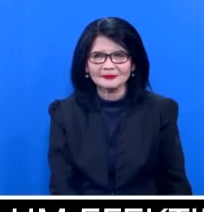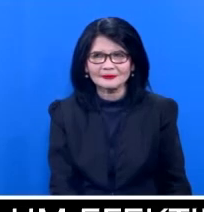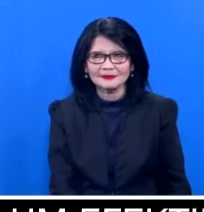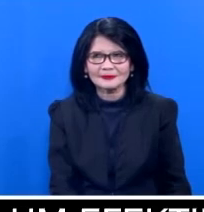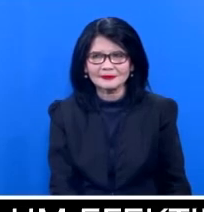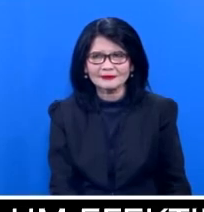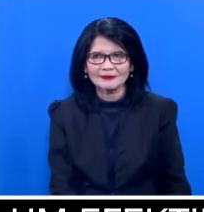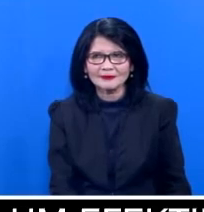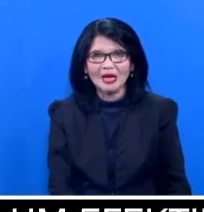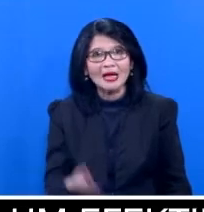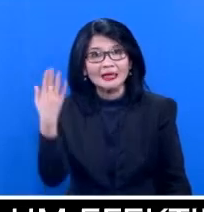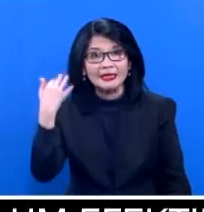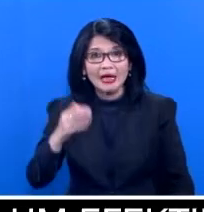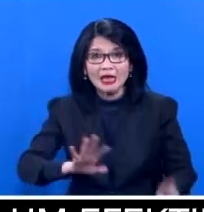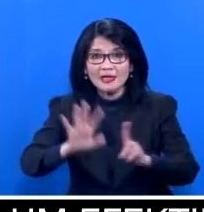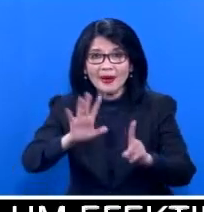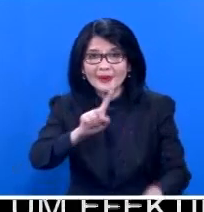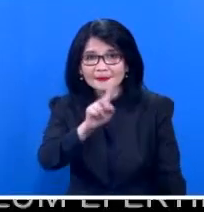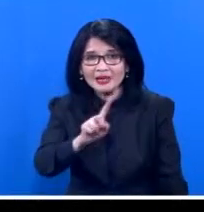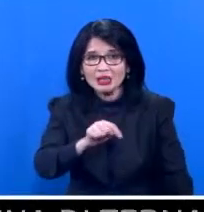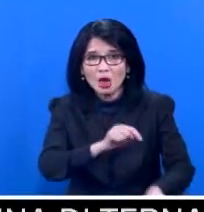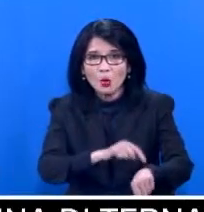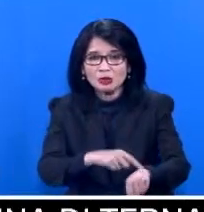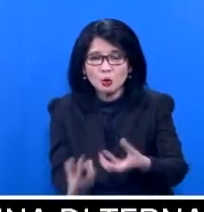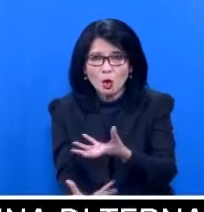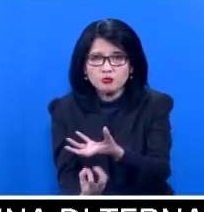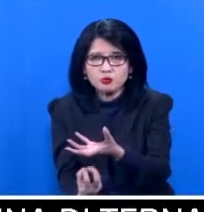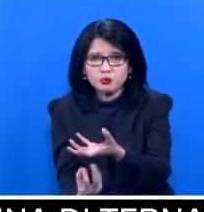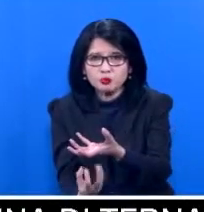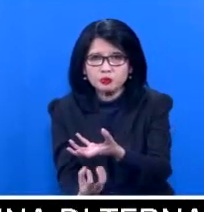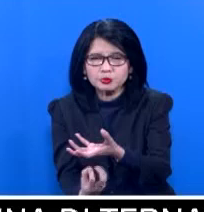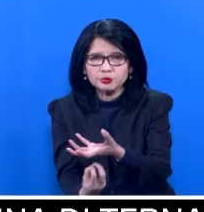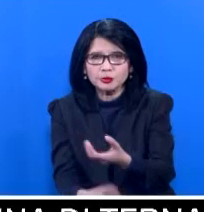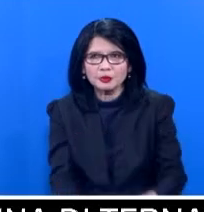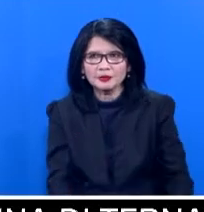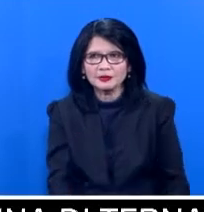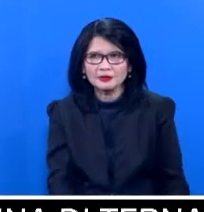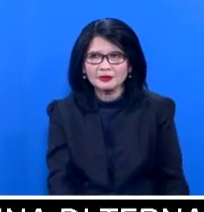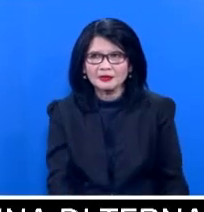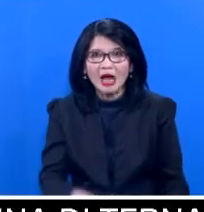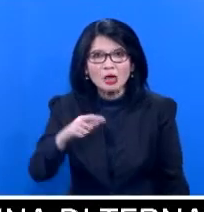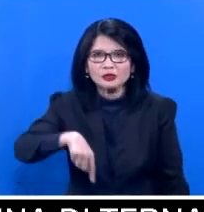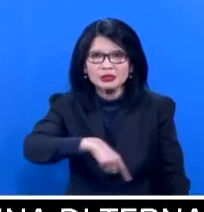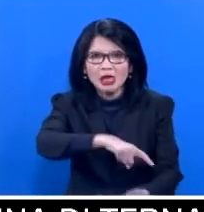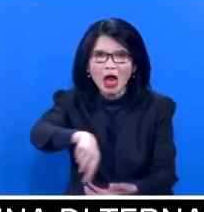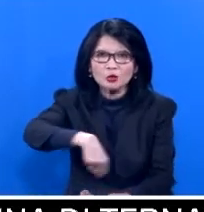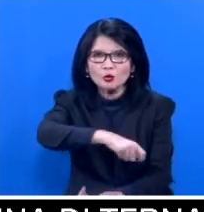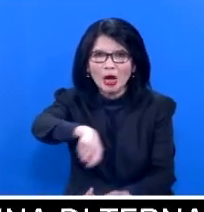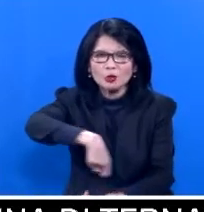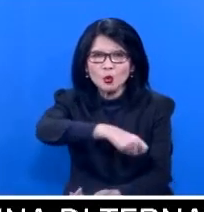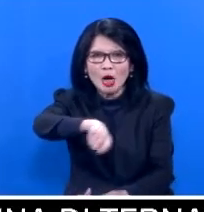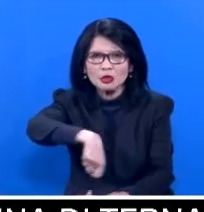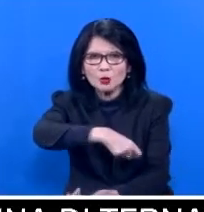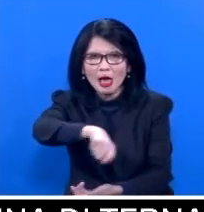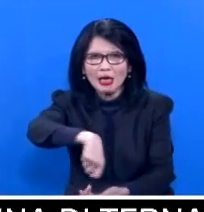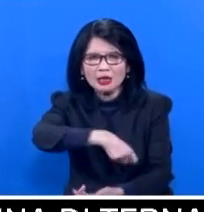Bang, ini kan tadi udah sekitar 15 menit ya? Iya. Didihkan kayak gini, ini harus terus diaduk-aduk kayak gini? Iya, terus diaduk.